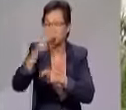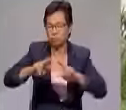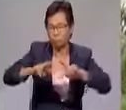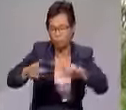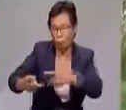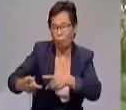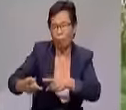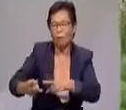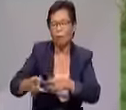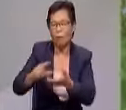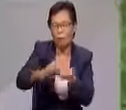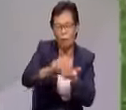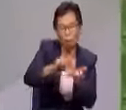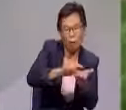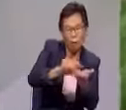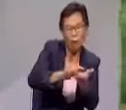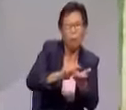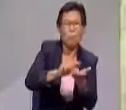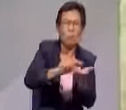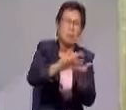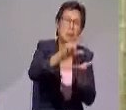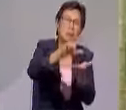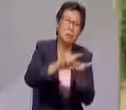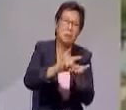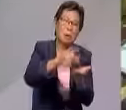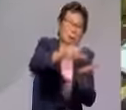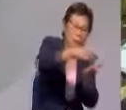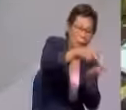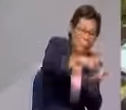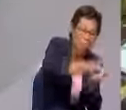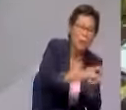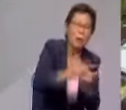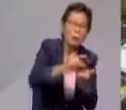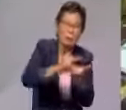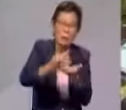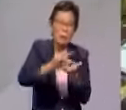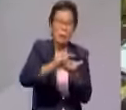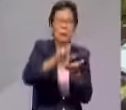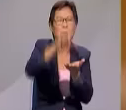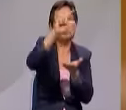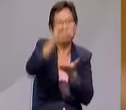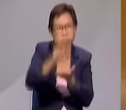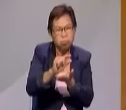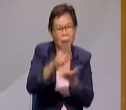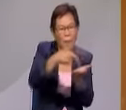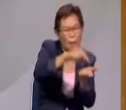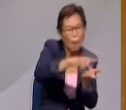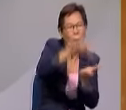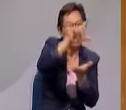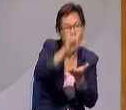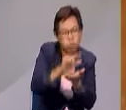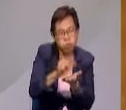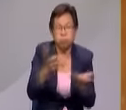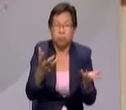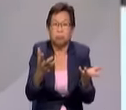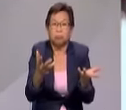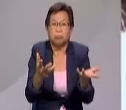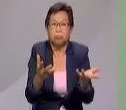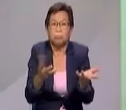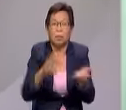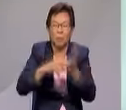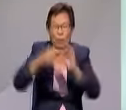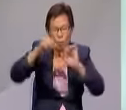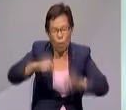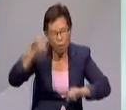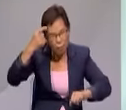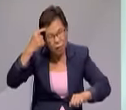menyebabkan pendapatan bawa pulang mereka akan berkurang. Ini boleh difikirkan